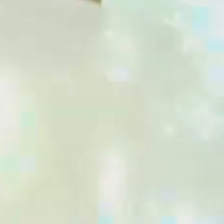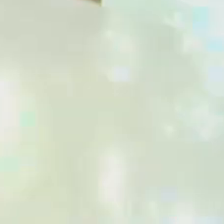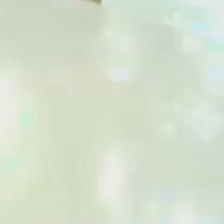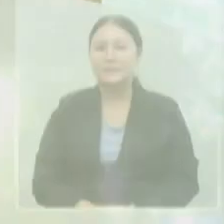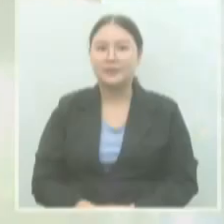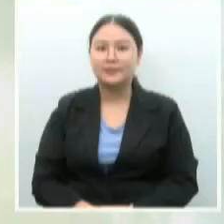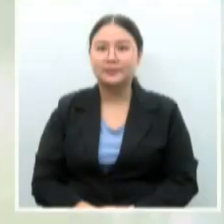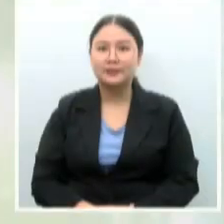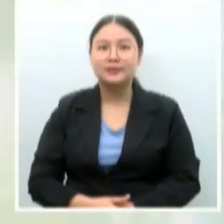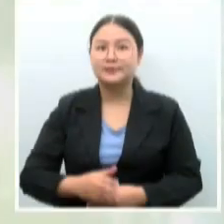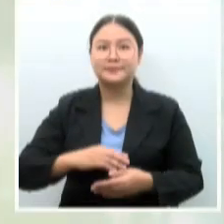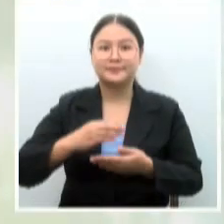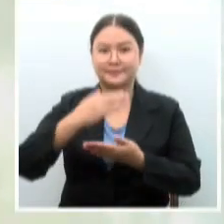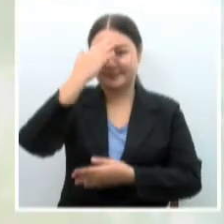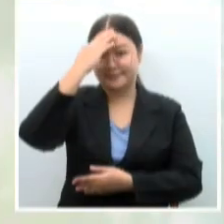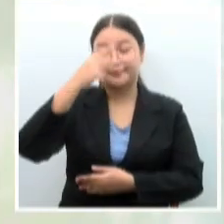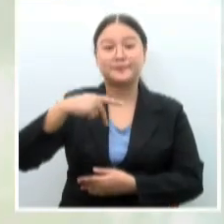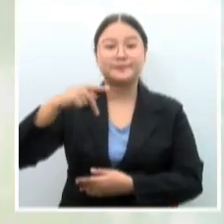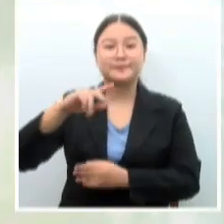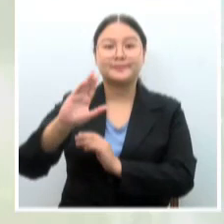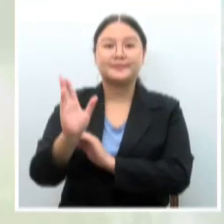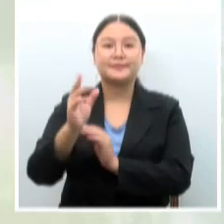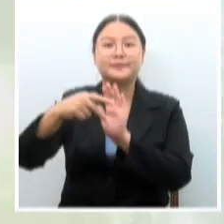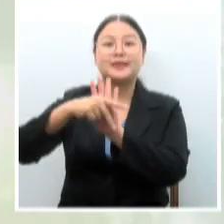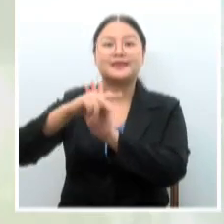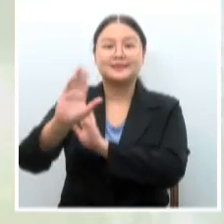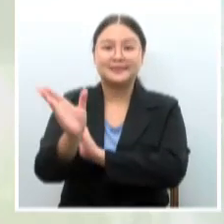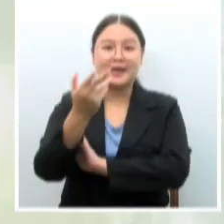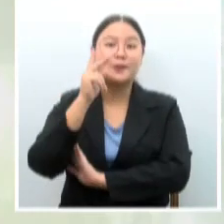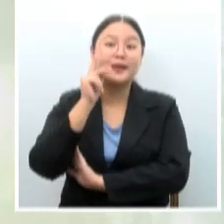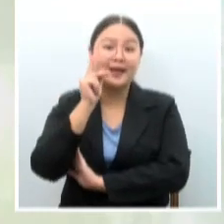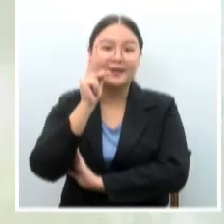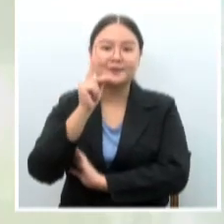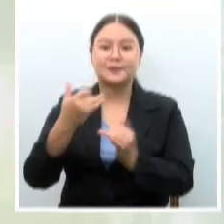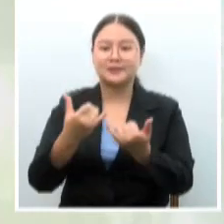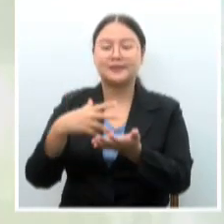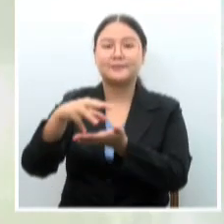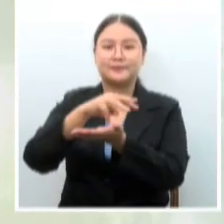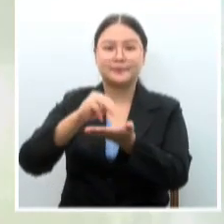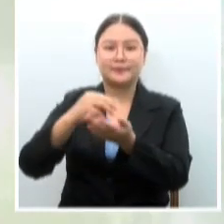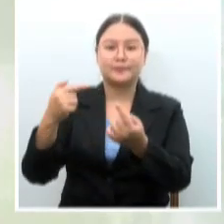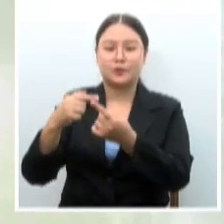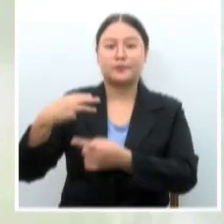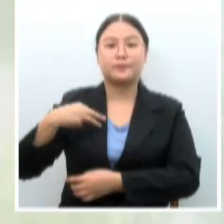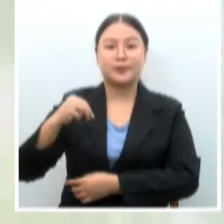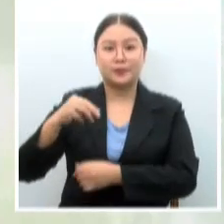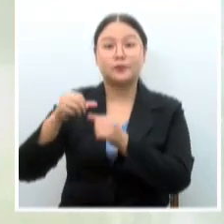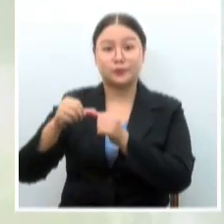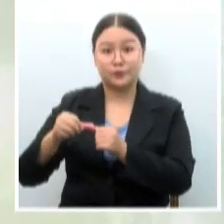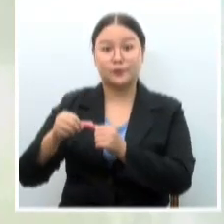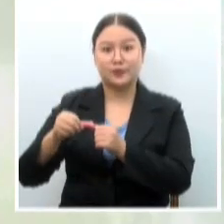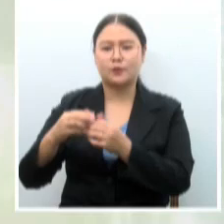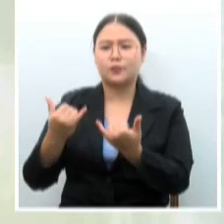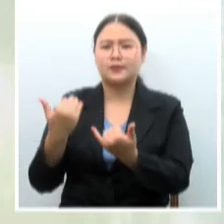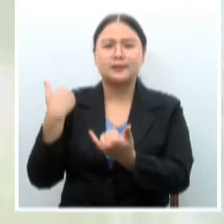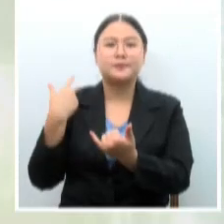สวัสดีค่ะรายการพระรหัสเช้าข่าวสปท.นะคะวันนี้เราอยู่ที่มหาวิทยาลัยมหิดลนะคะวันนี้มีการแสด